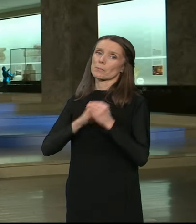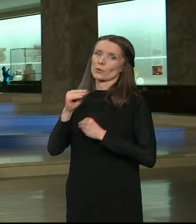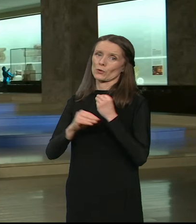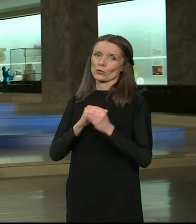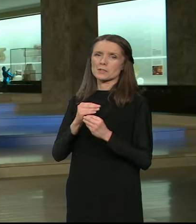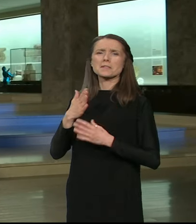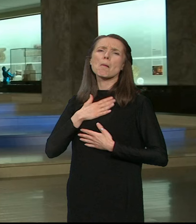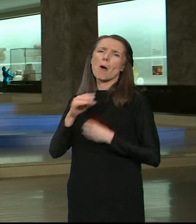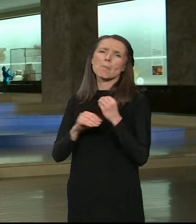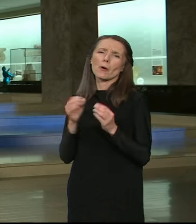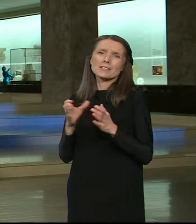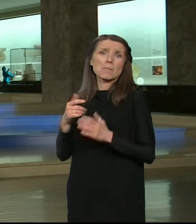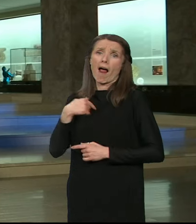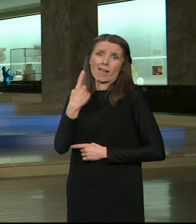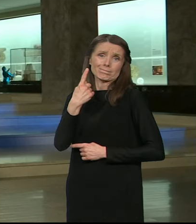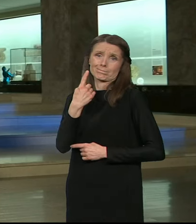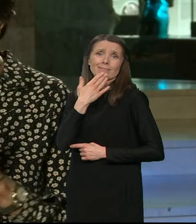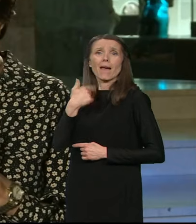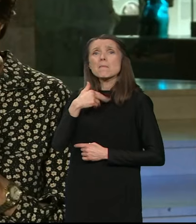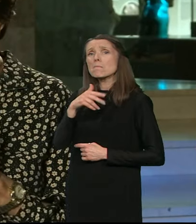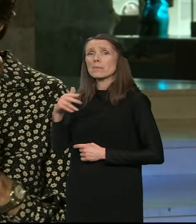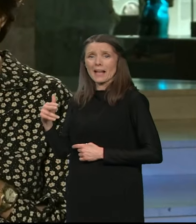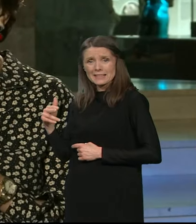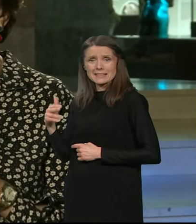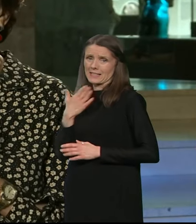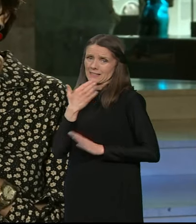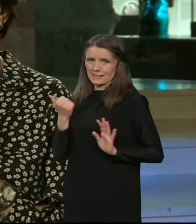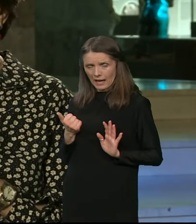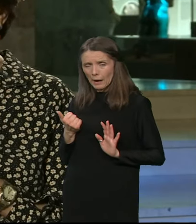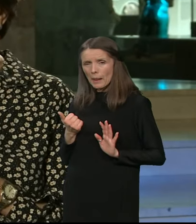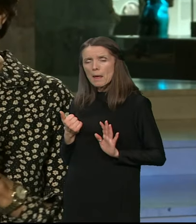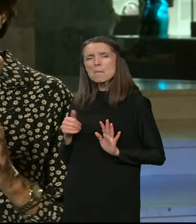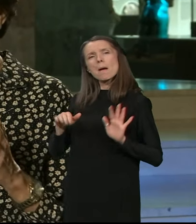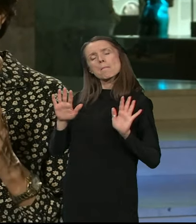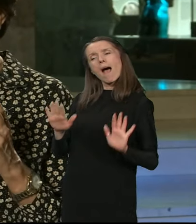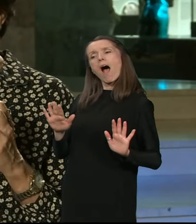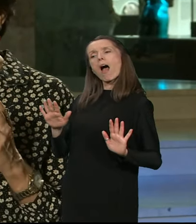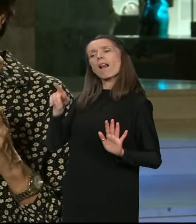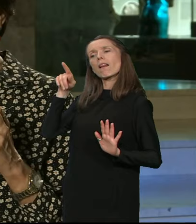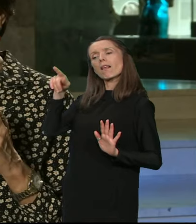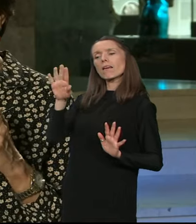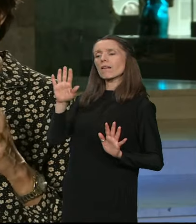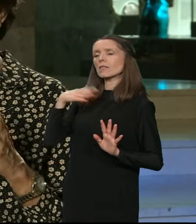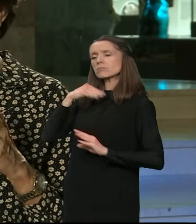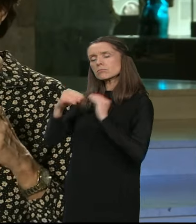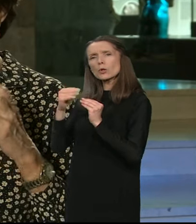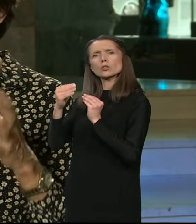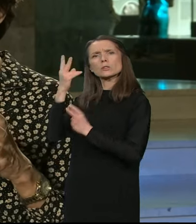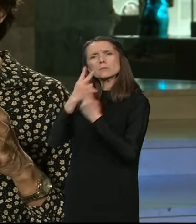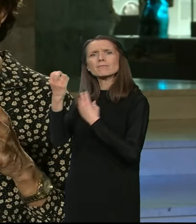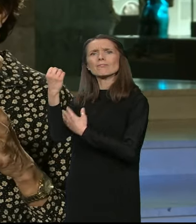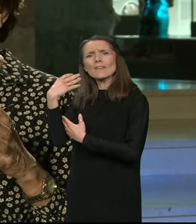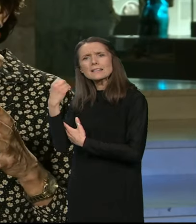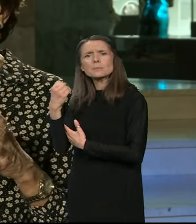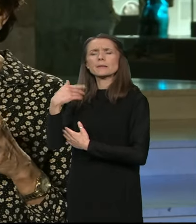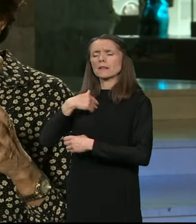je to porodica, ja sam jedinica. Ali nekako imala, bila sam odnegovana u smislu da radim, da se